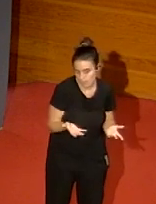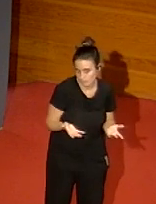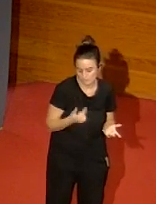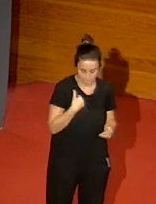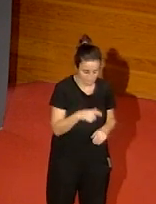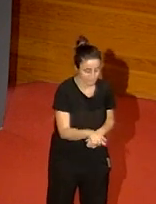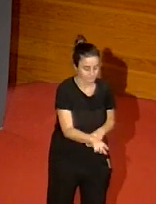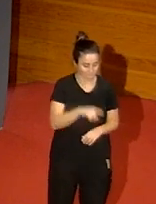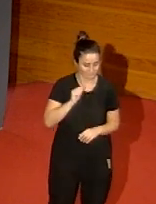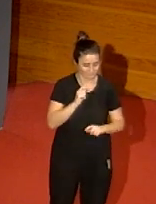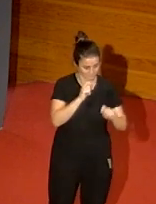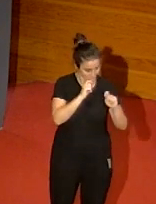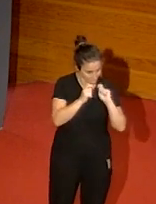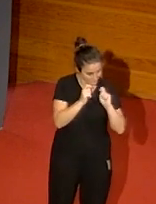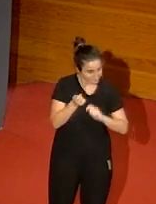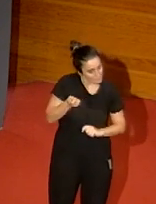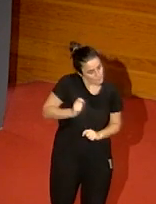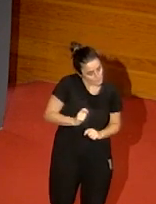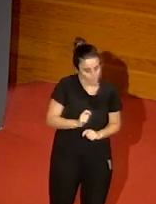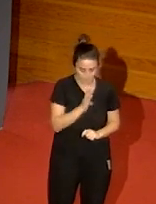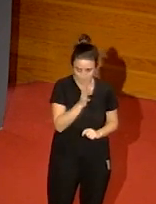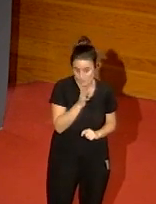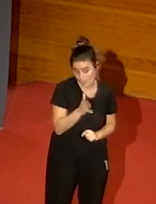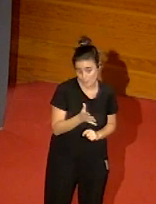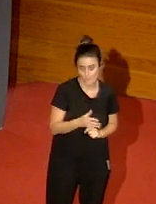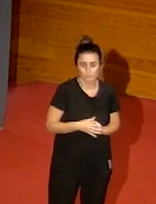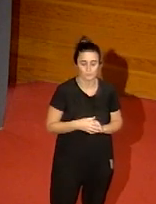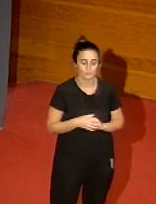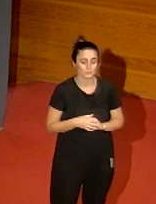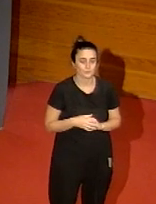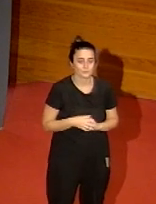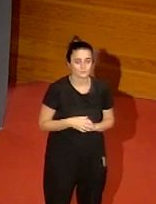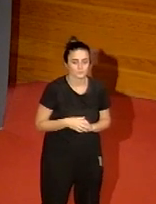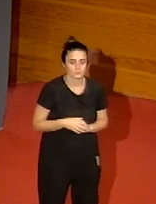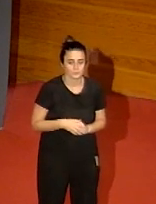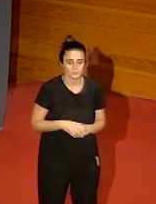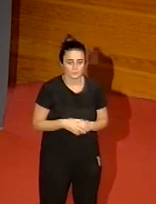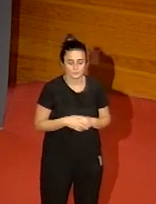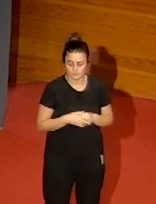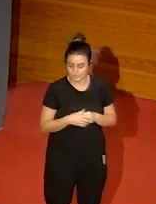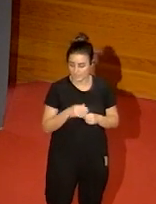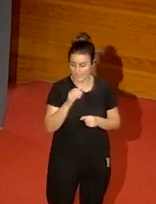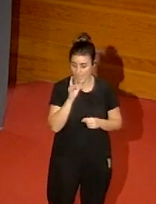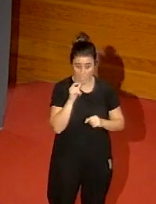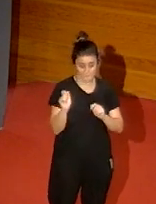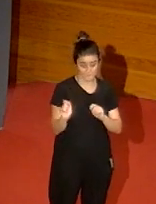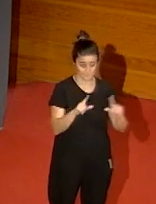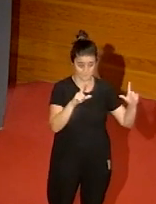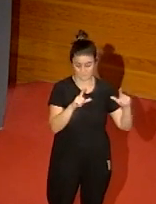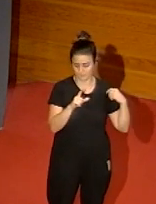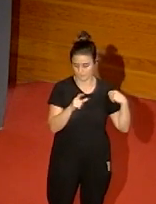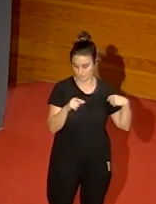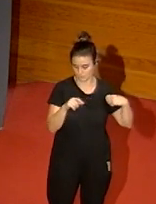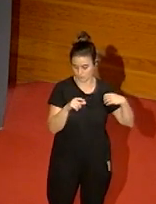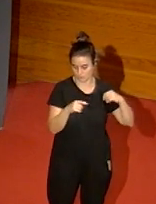erabaki dugu, ez? Lanbide hau hartzea, ez? Eta hor nik erakutsiko dizkizuet, ez dakit, ez